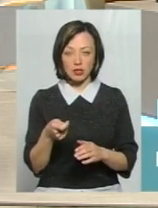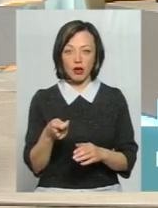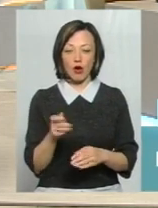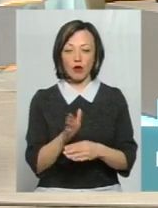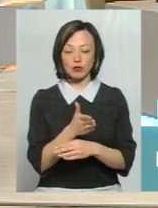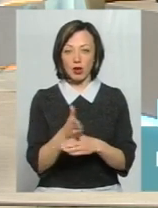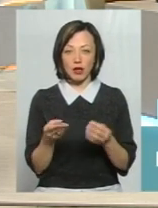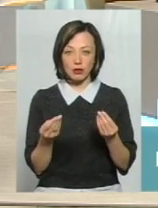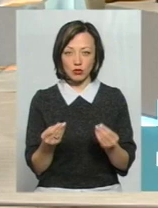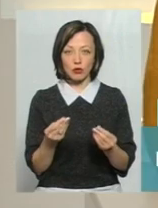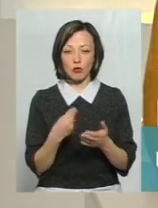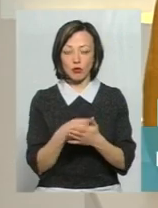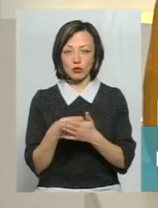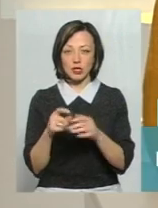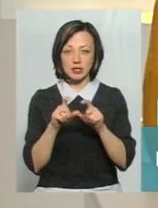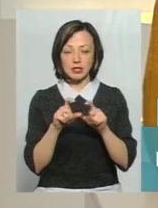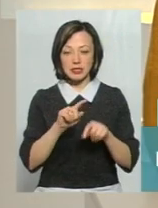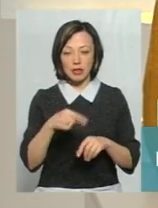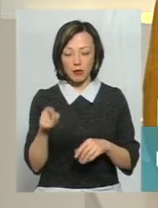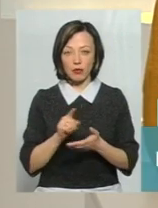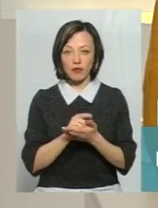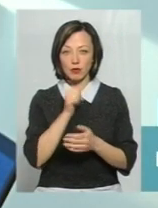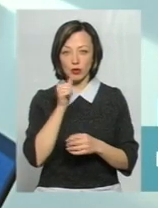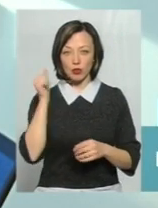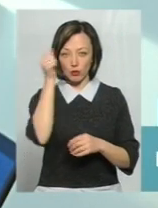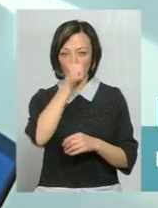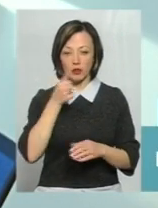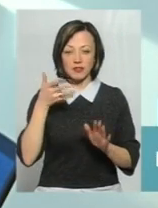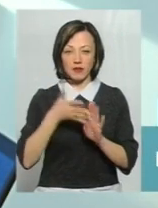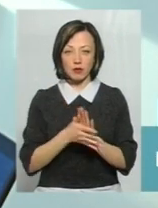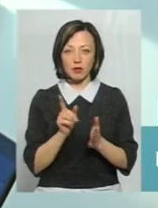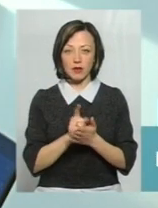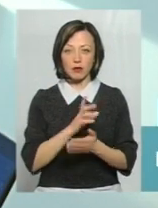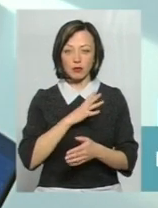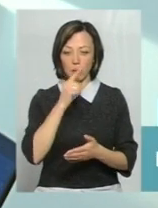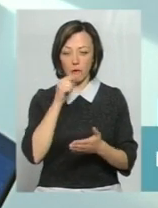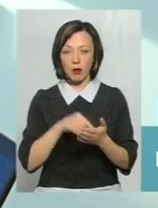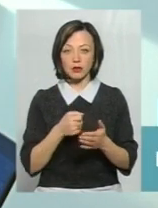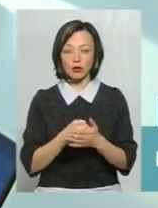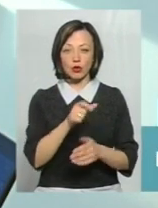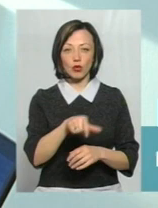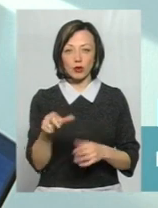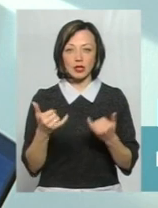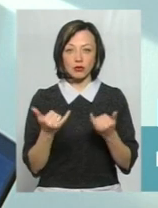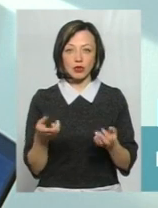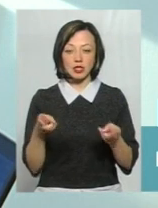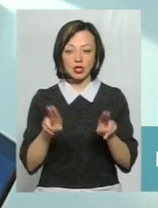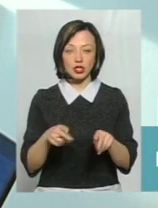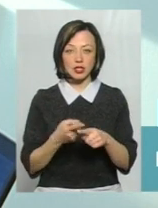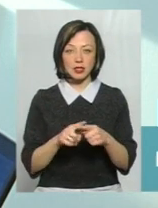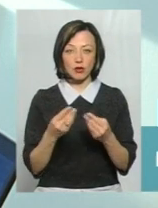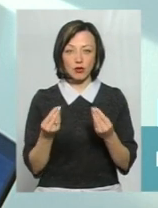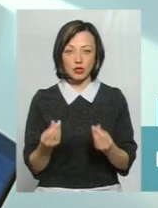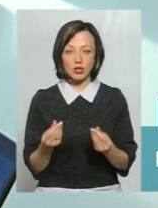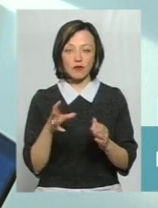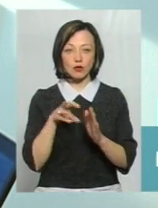коштів по бюджетних запитах, ми повинні ще в минулому році були освоїти, і вони повинні були попасти до людей. А сьогодні ми залишили ці кошти, ми